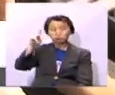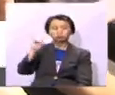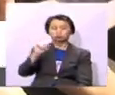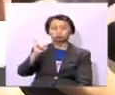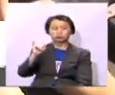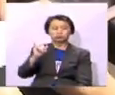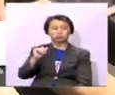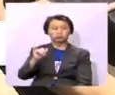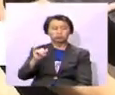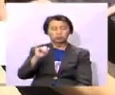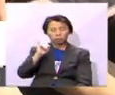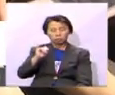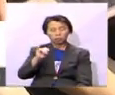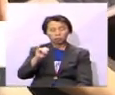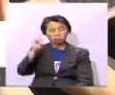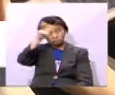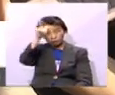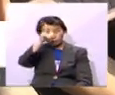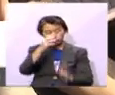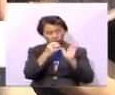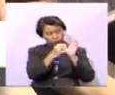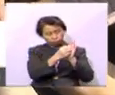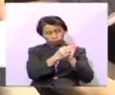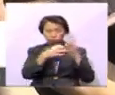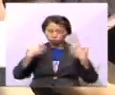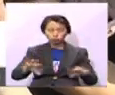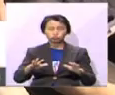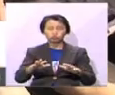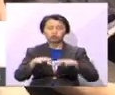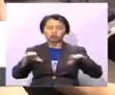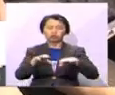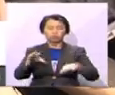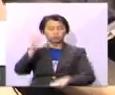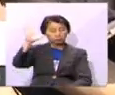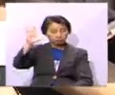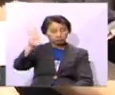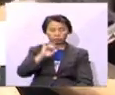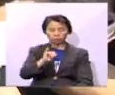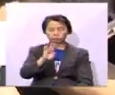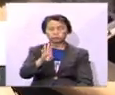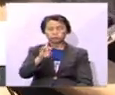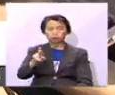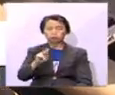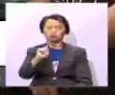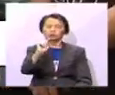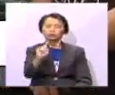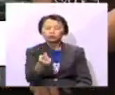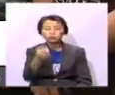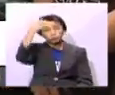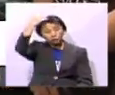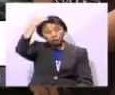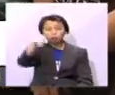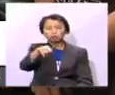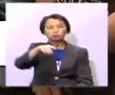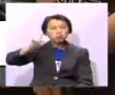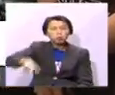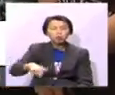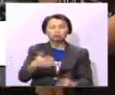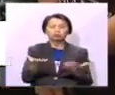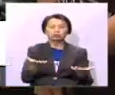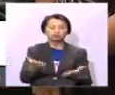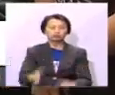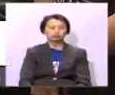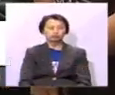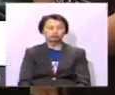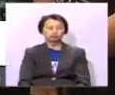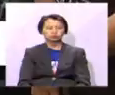yang ditakbirkan oleh Kerajaan Negeri PAS itu sendiri telah juga melaksanakan IBR. Dia cuma Selangor saja. Tan